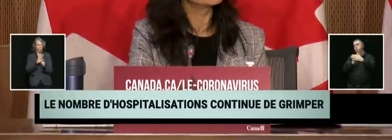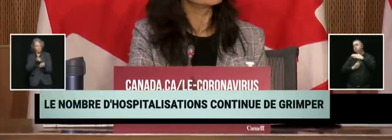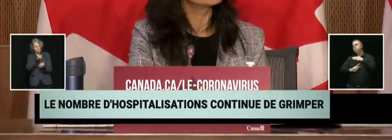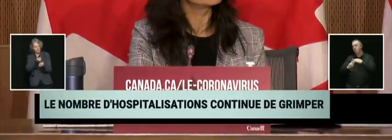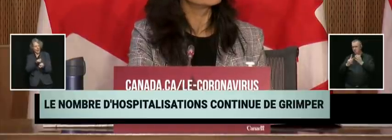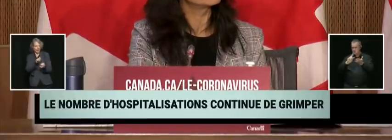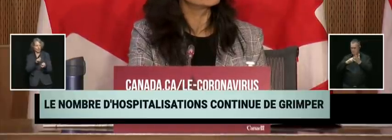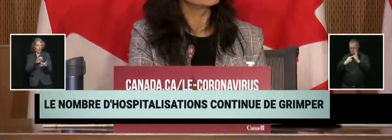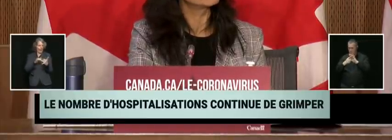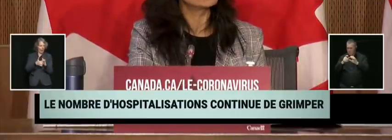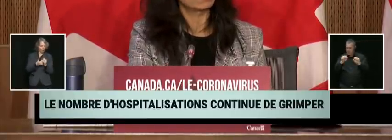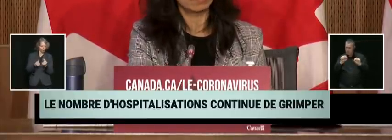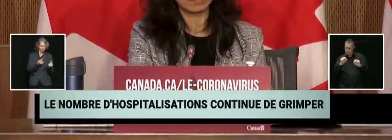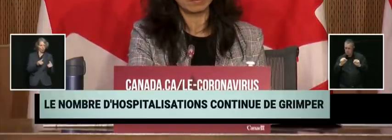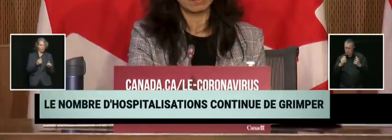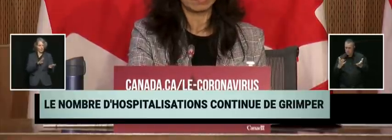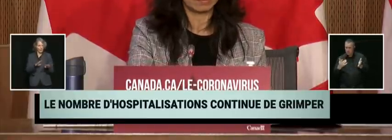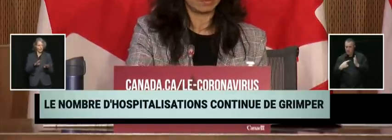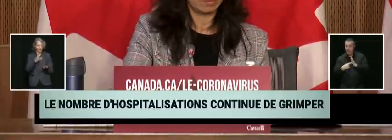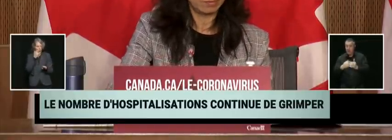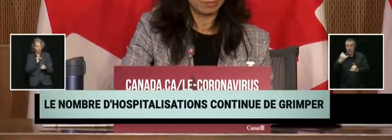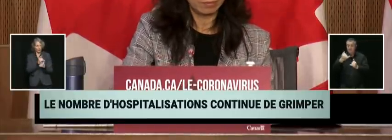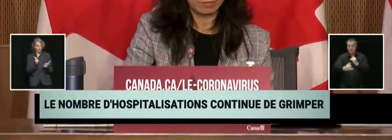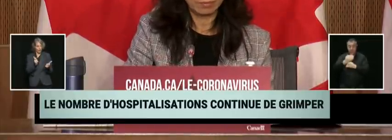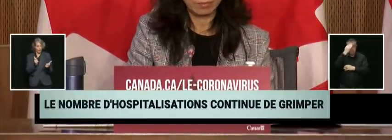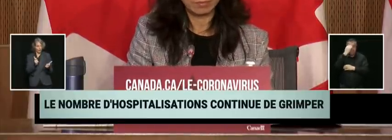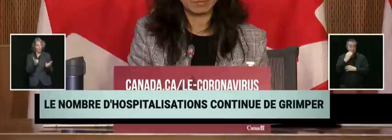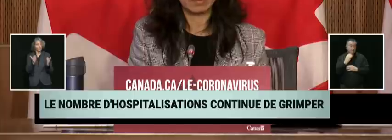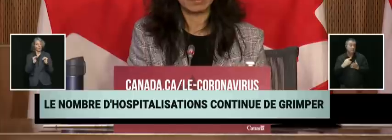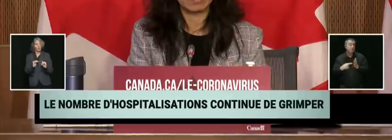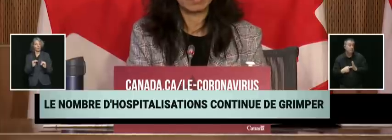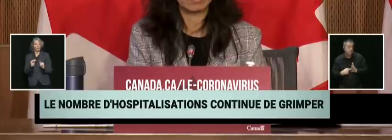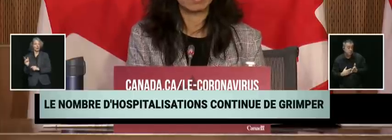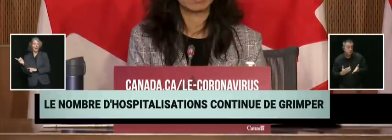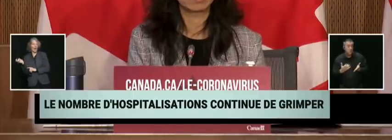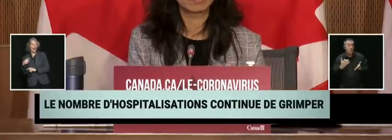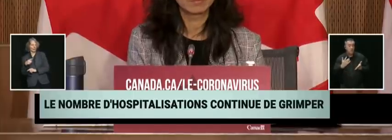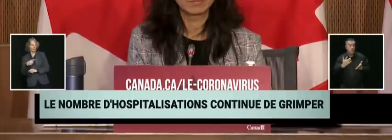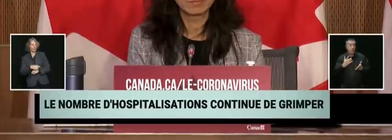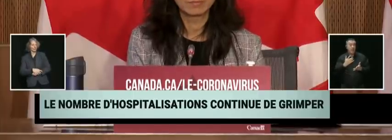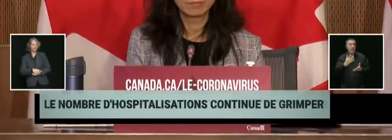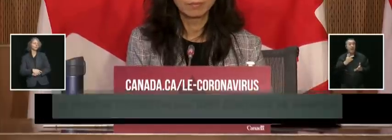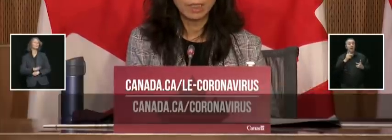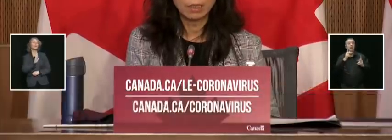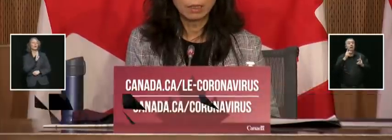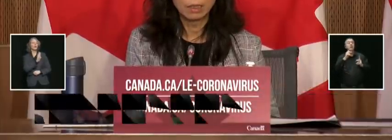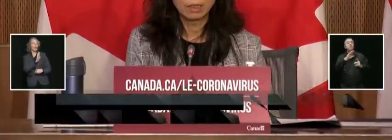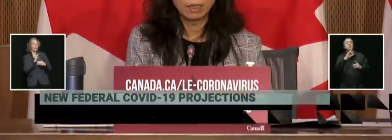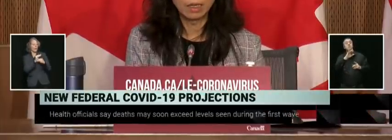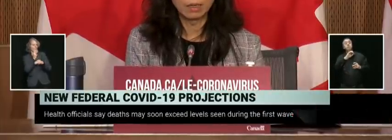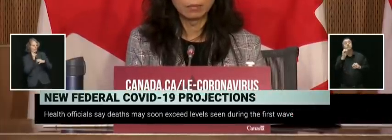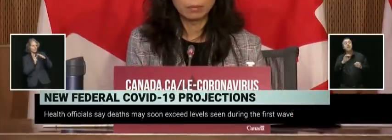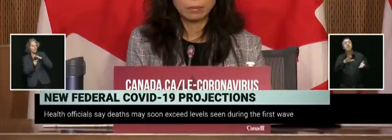à la fin mars, on va voir le taux de mortalité baisser?